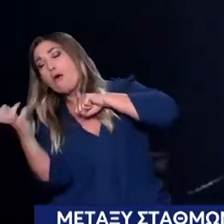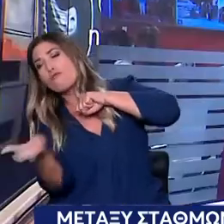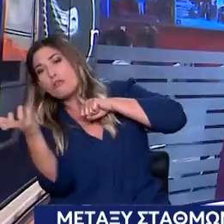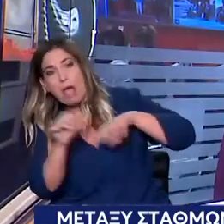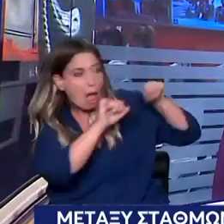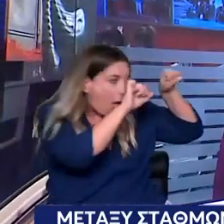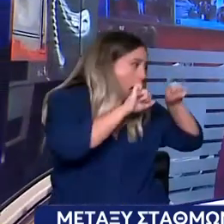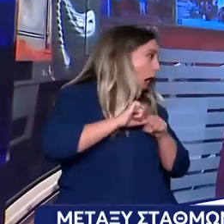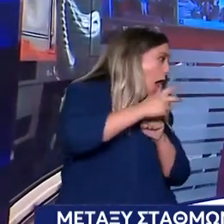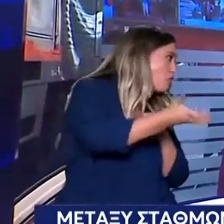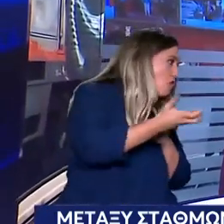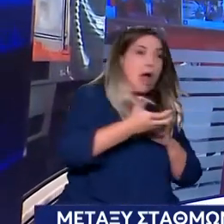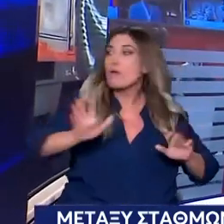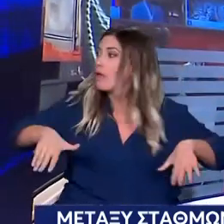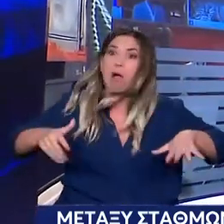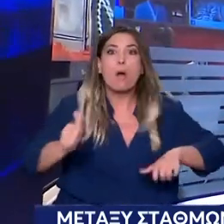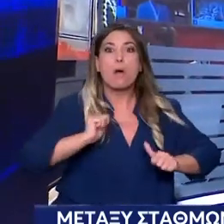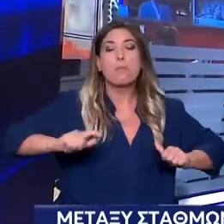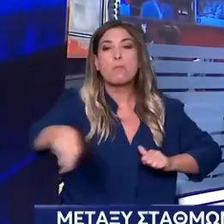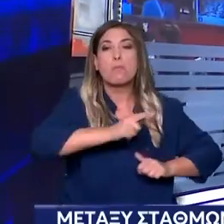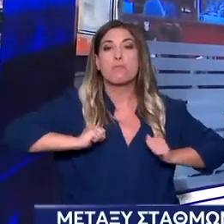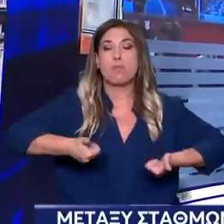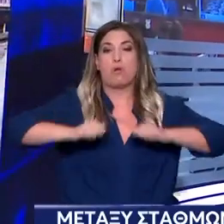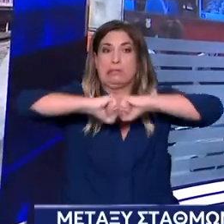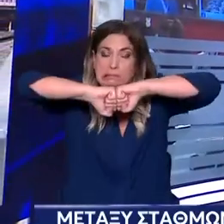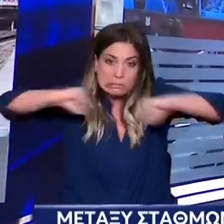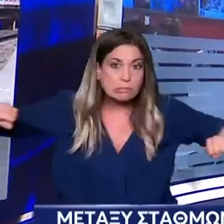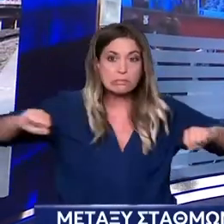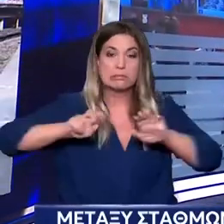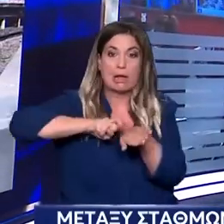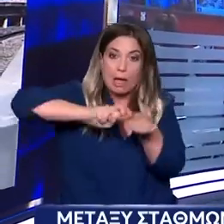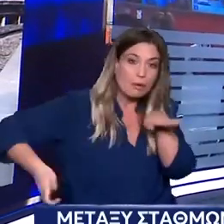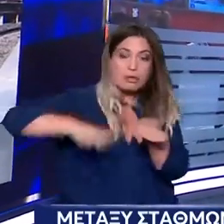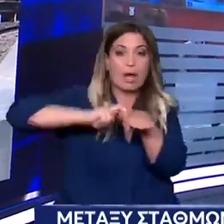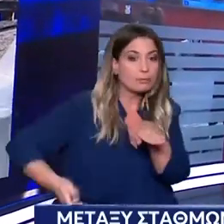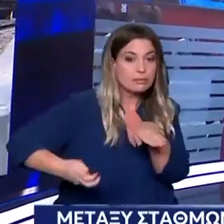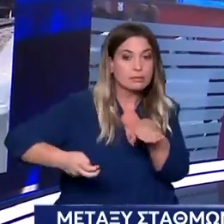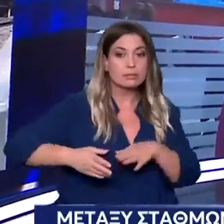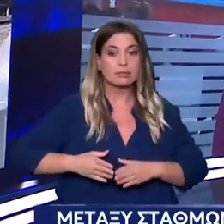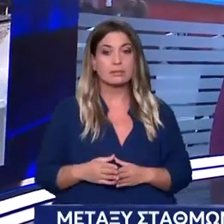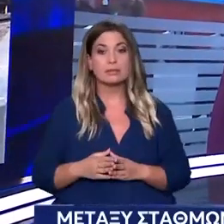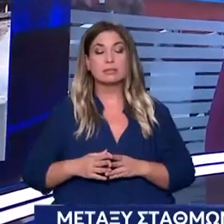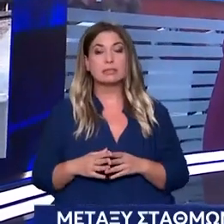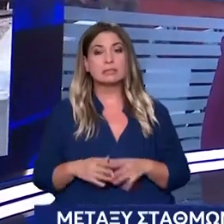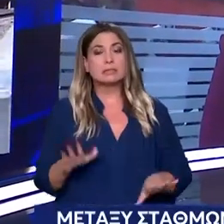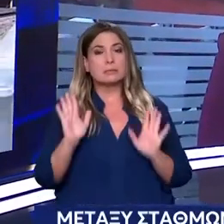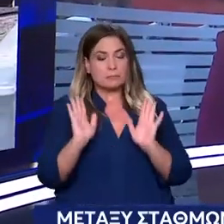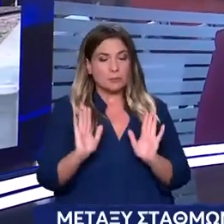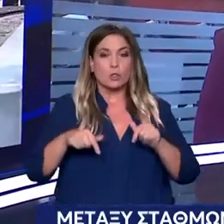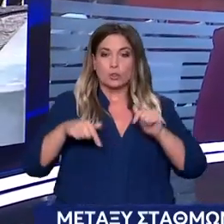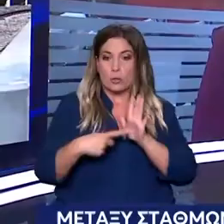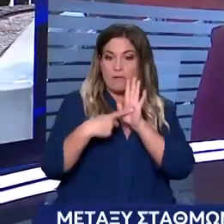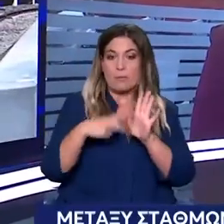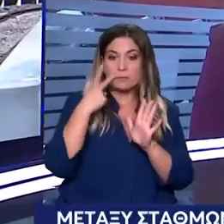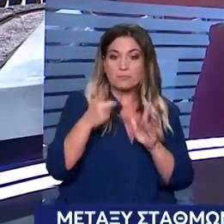το News πριν από λίγο. Θα περάσει ξανά από εδώ. Βλέπω δύο εστίες φωτιάς. Δηλαδή, εδώ βλέπετε το βίντεο